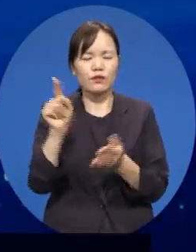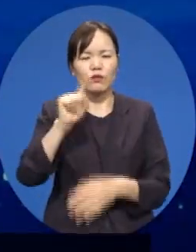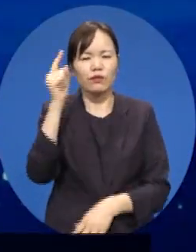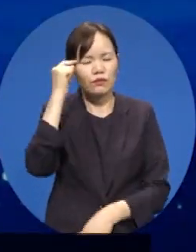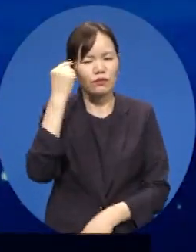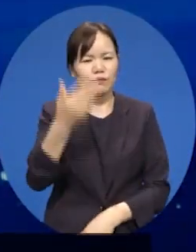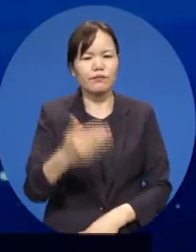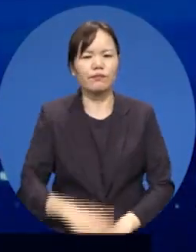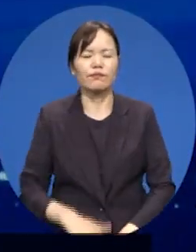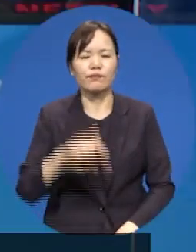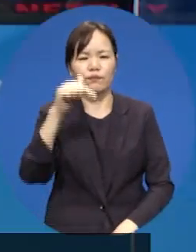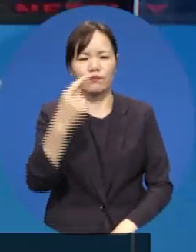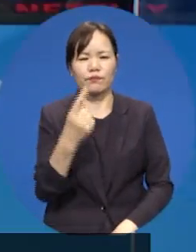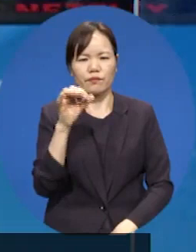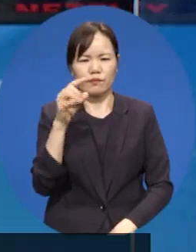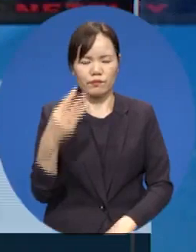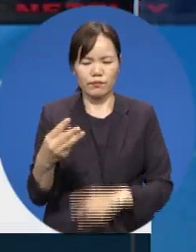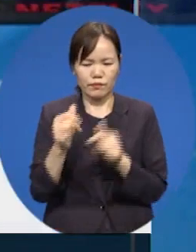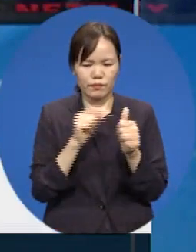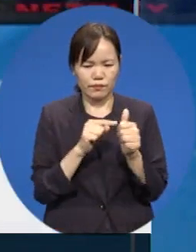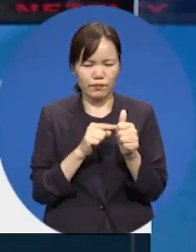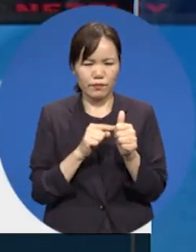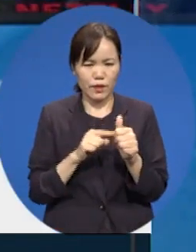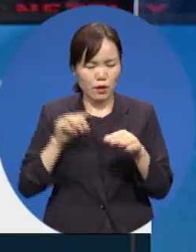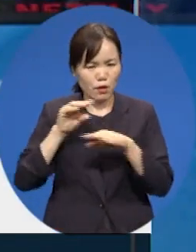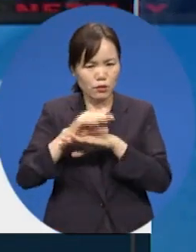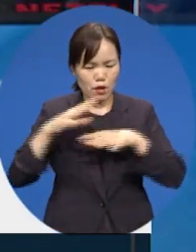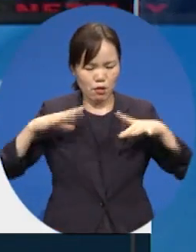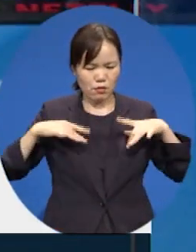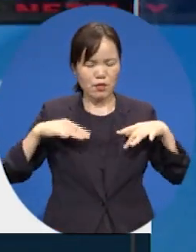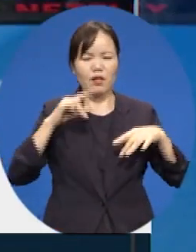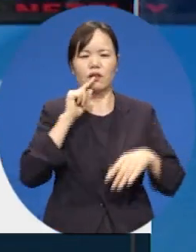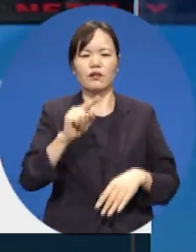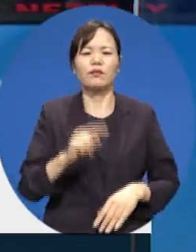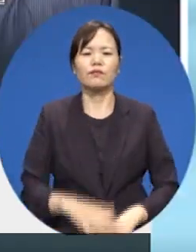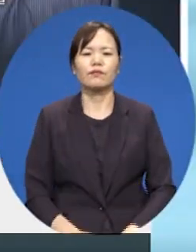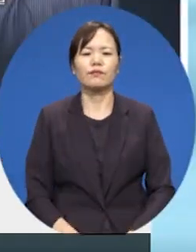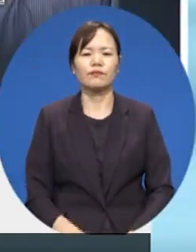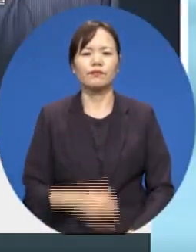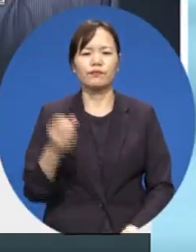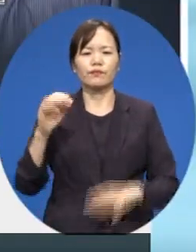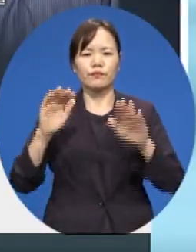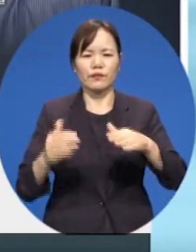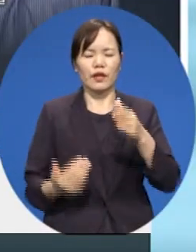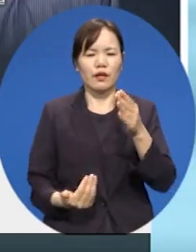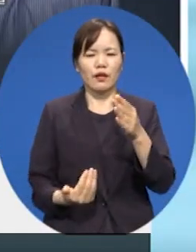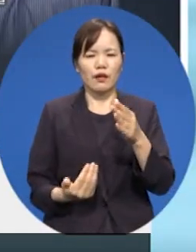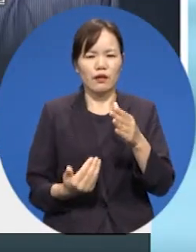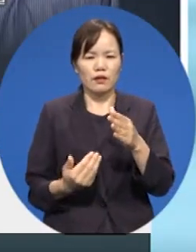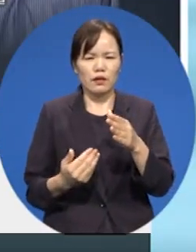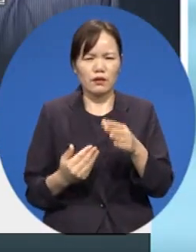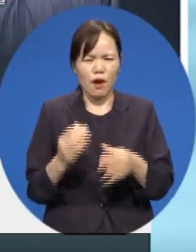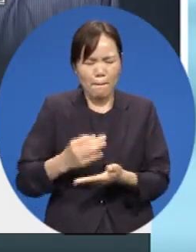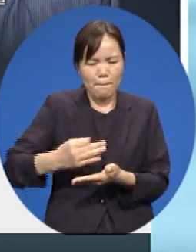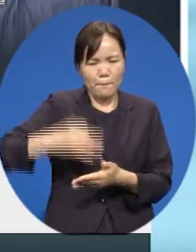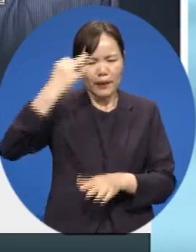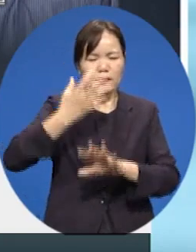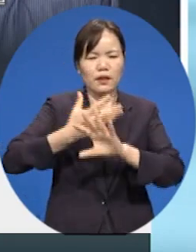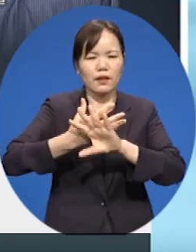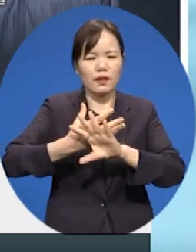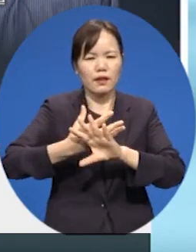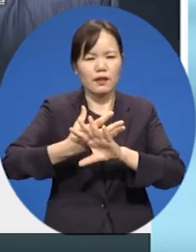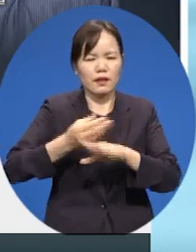됩니까 노 10시 가 말씀 하신대로 차 자랑을 한다는 거에요 그리고 이번에도 상당히 국가의 외제 차량을 몰다가